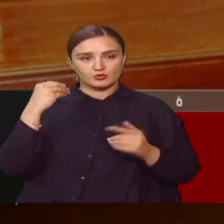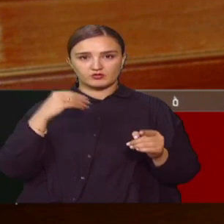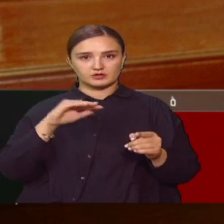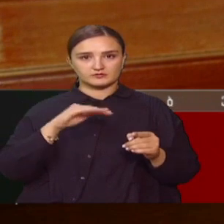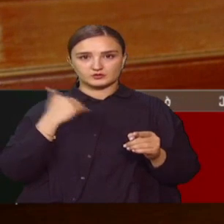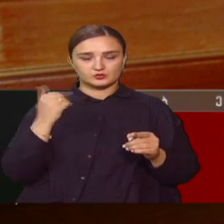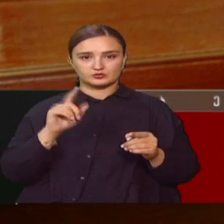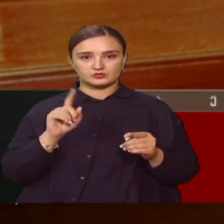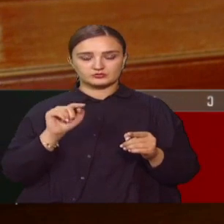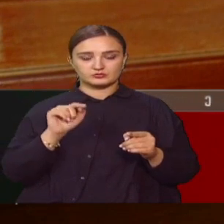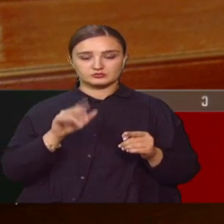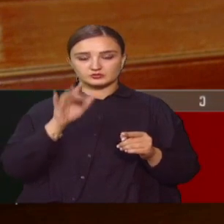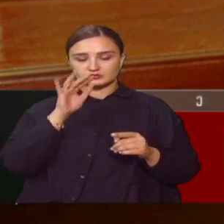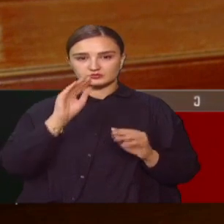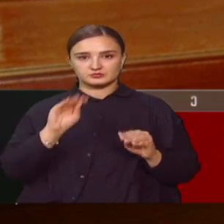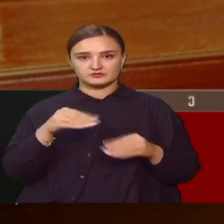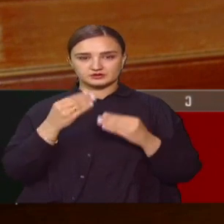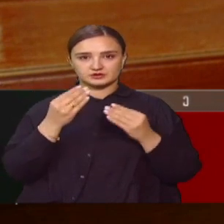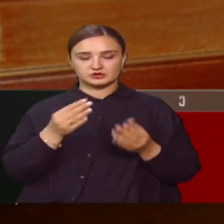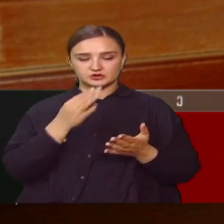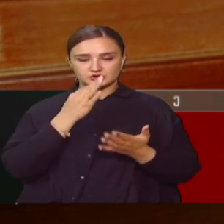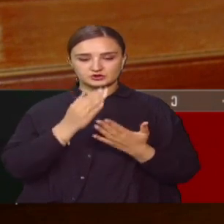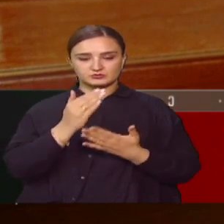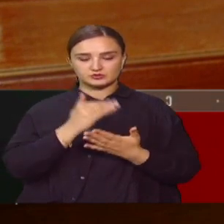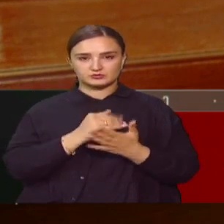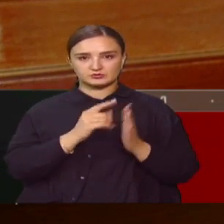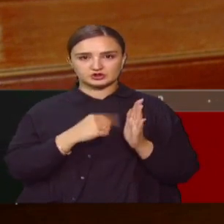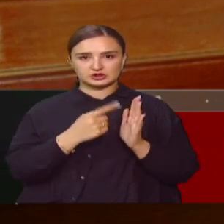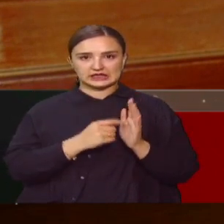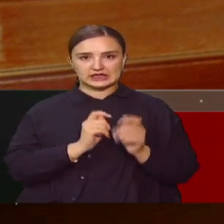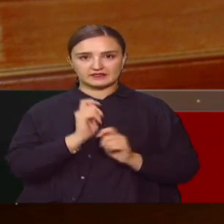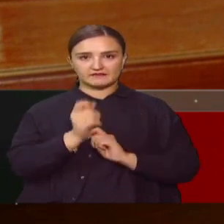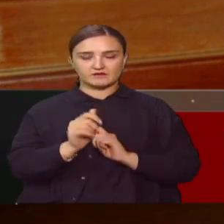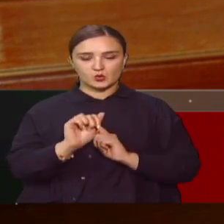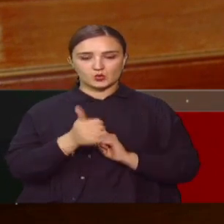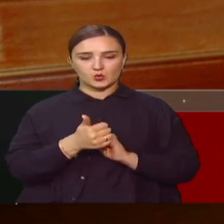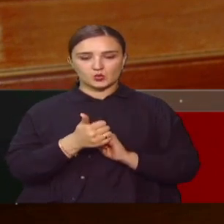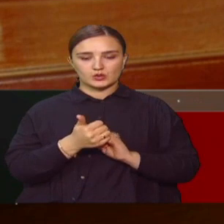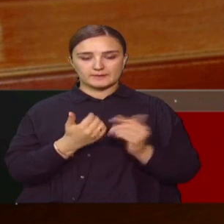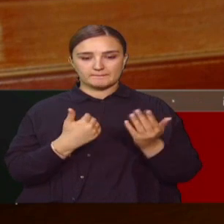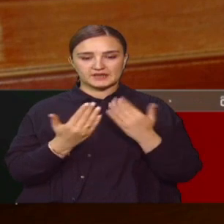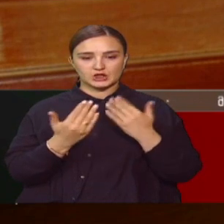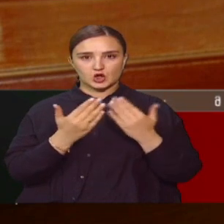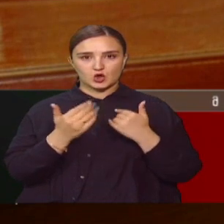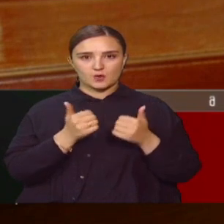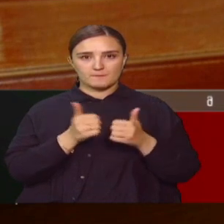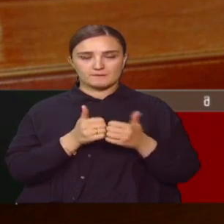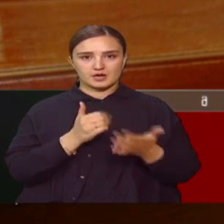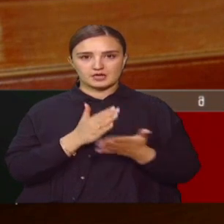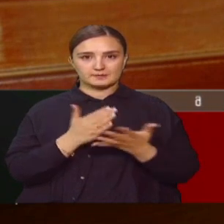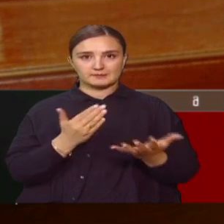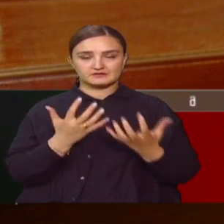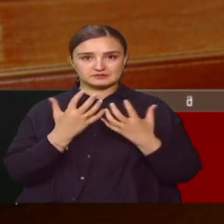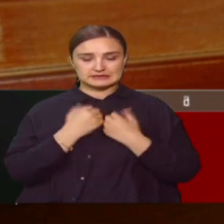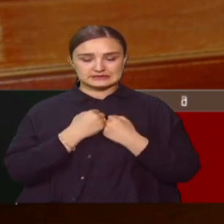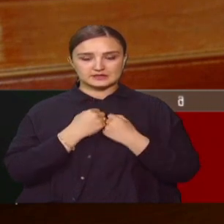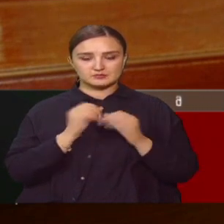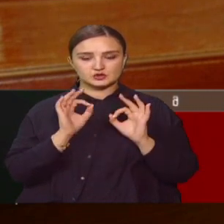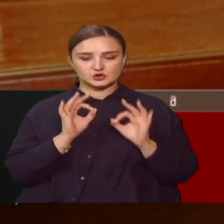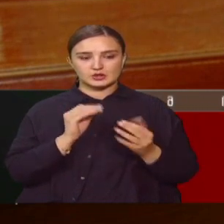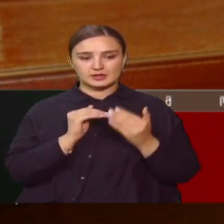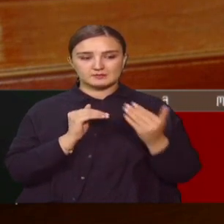და მაშინ მივეცით ასე ვთქვათ შემდგომი შეკითხვა რომ როგორი ასე ვთქვათ მიდგომა მათთვის მისაღები და სწორედ